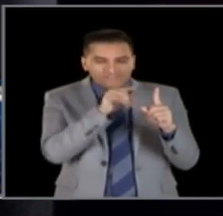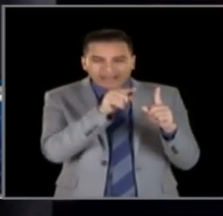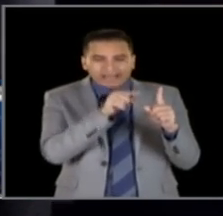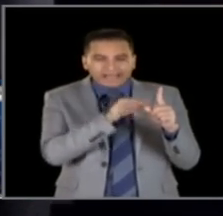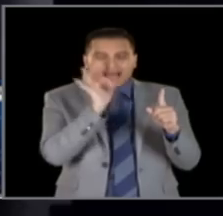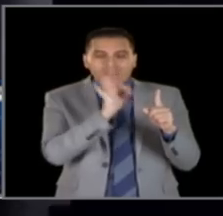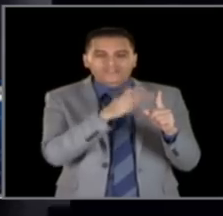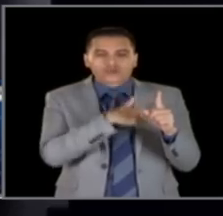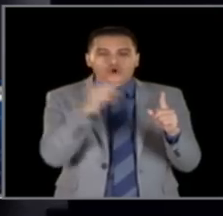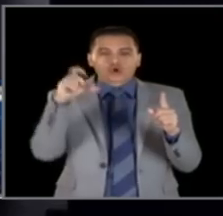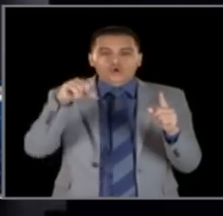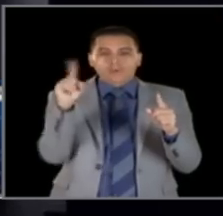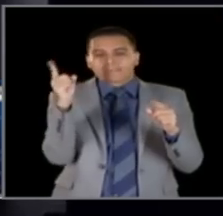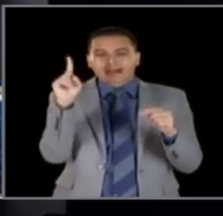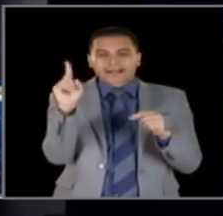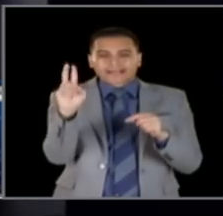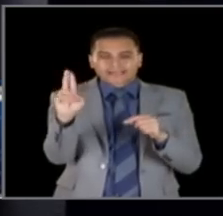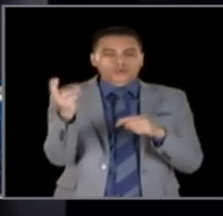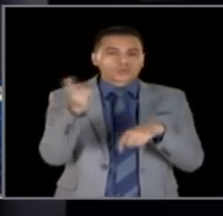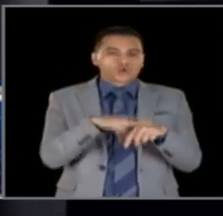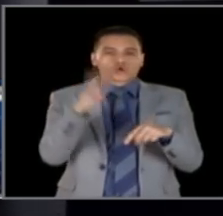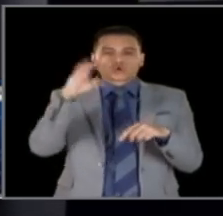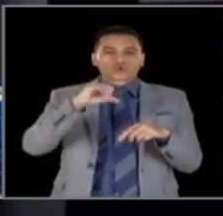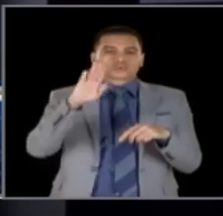وجوستاف كيرشوف.